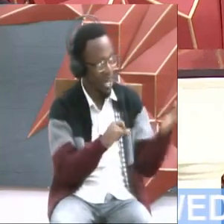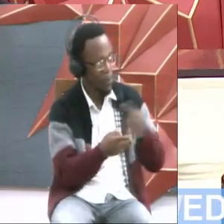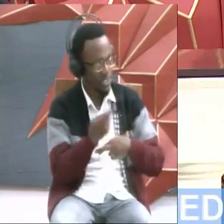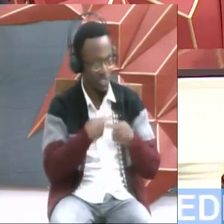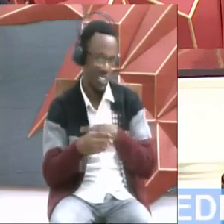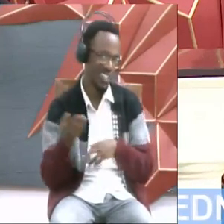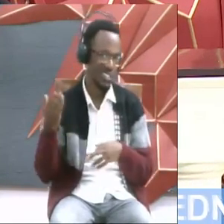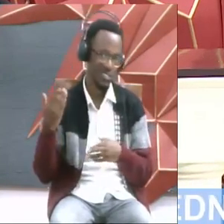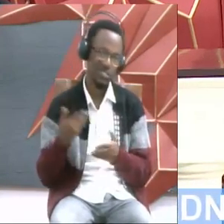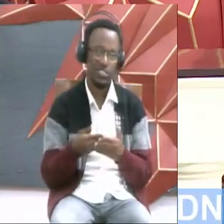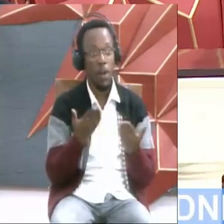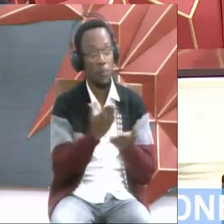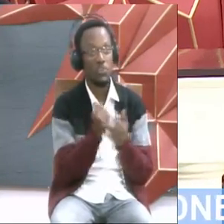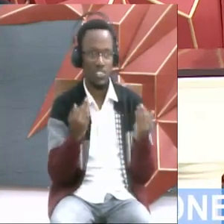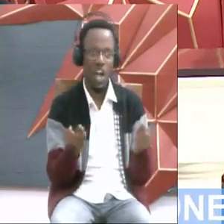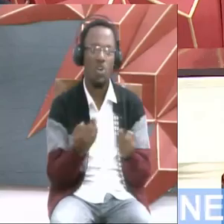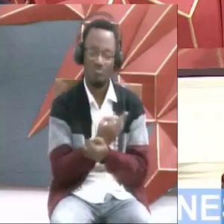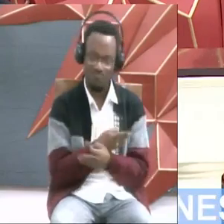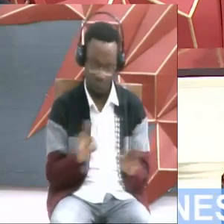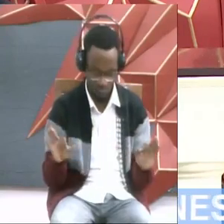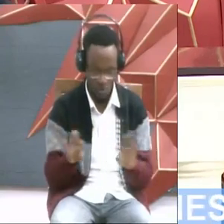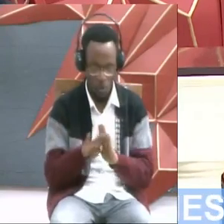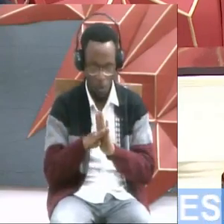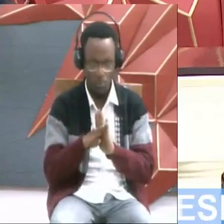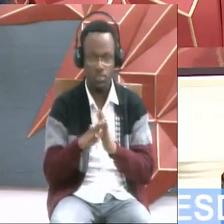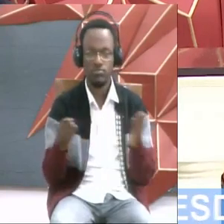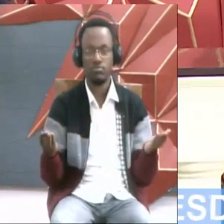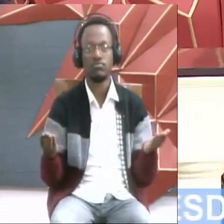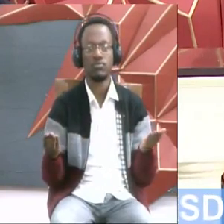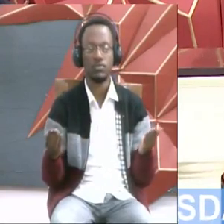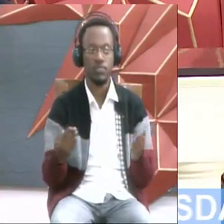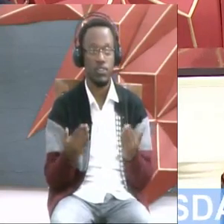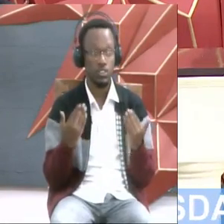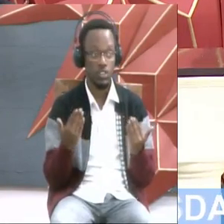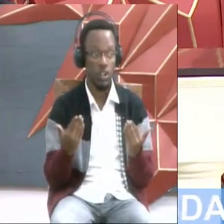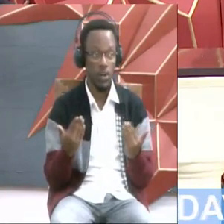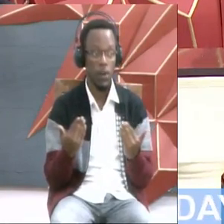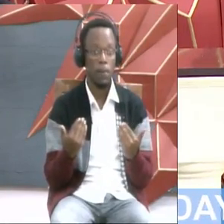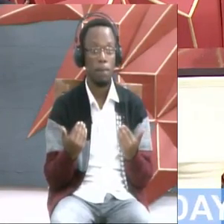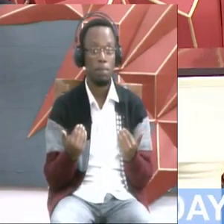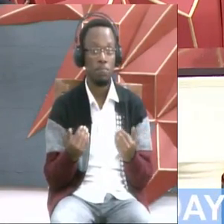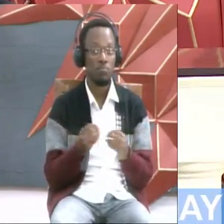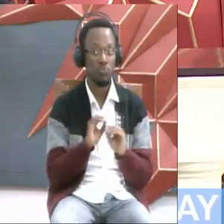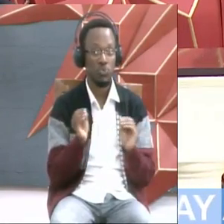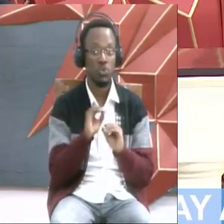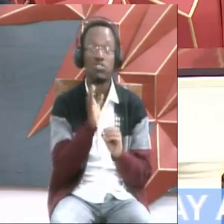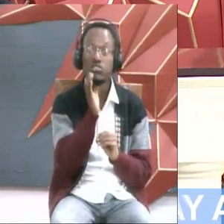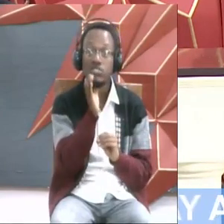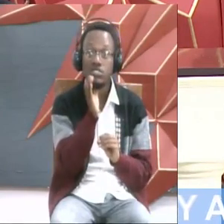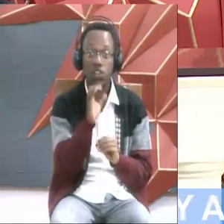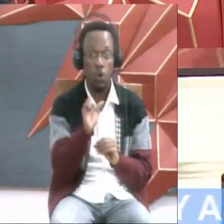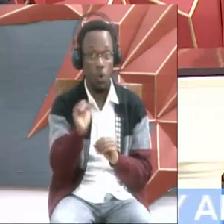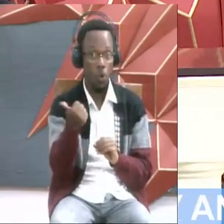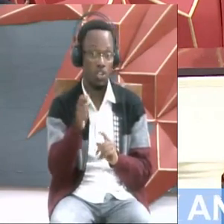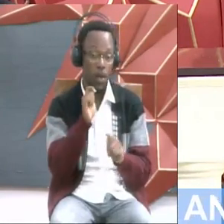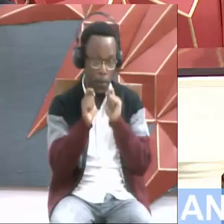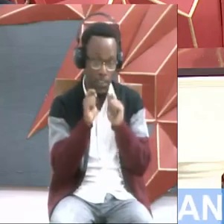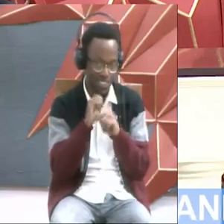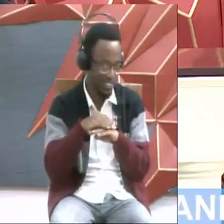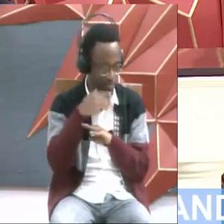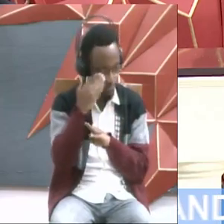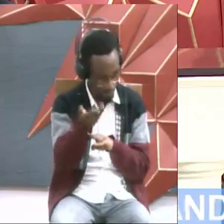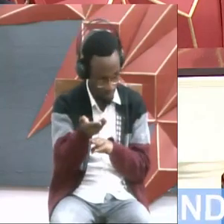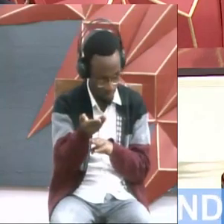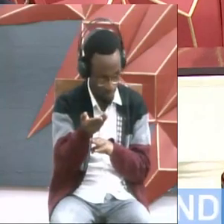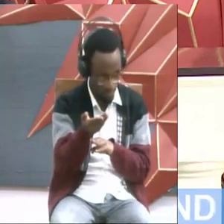birarangiye barafunguye. Revenir encore. Reka rero ntagize ntatinze ibindi turabivuga nyuma. Les frontières sont ouvertes.